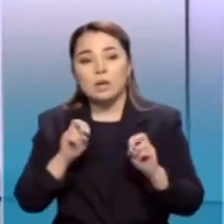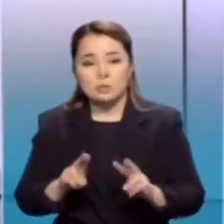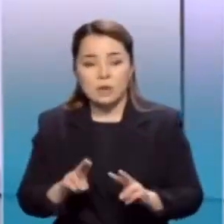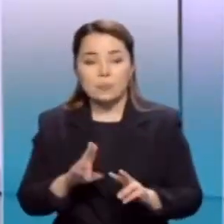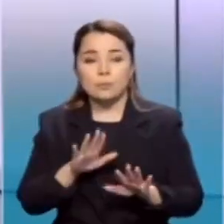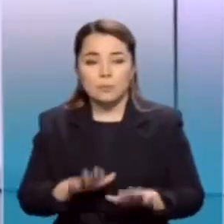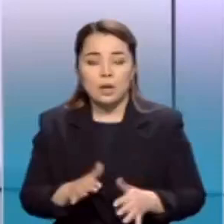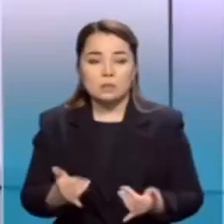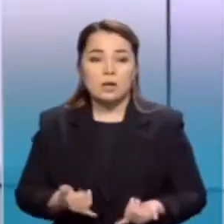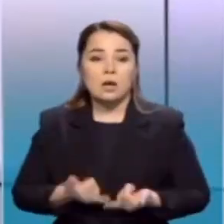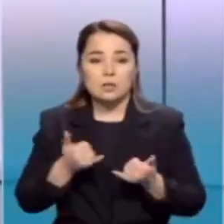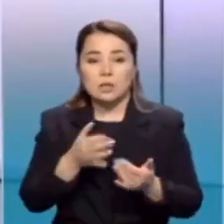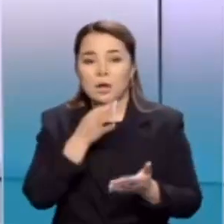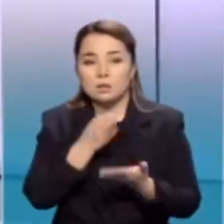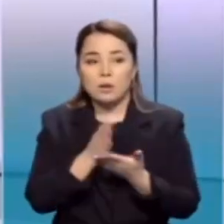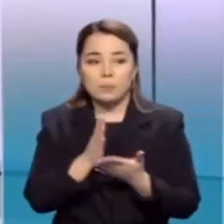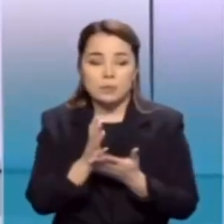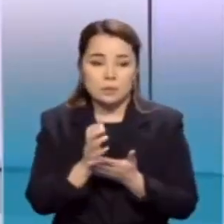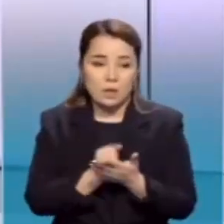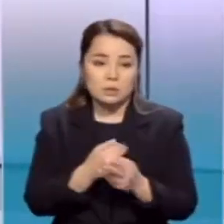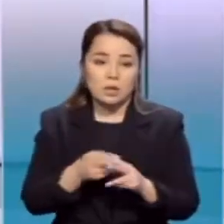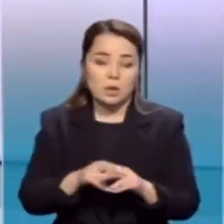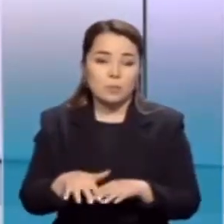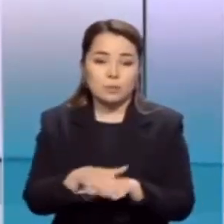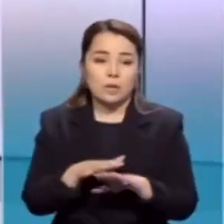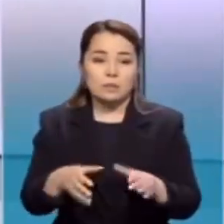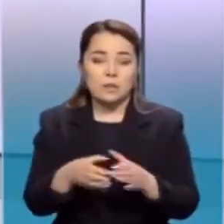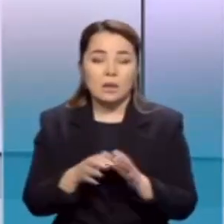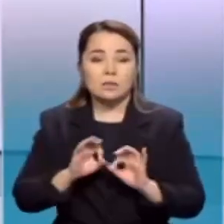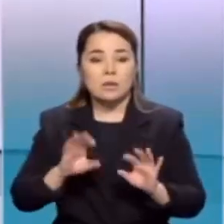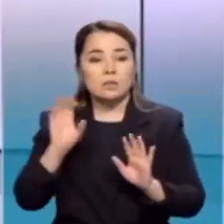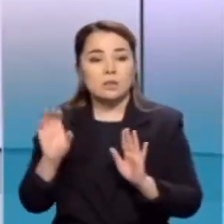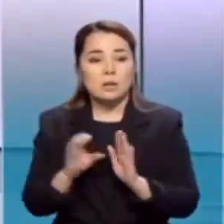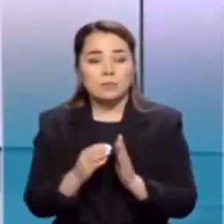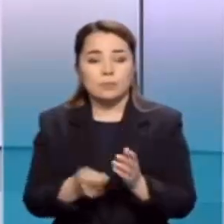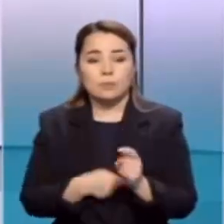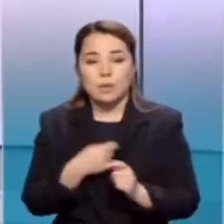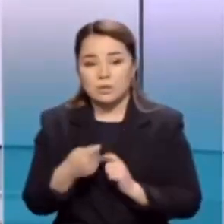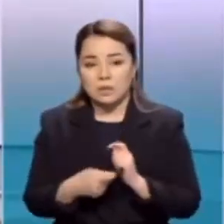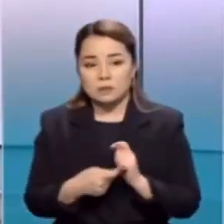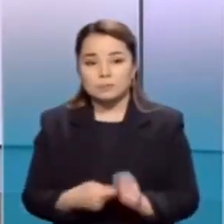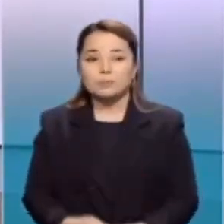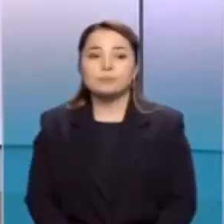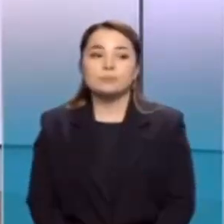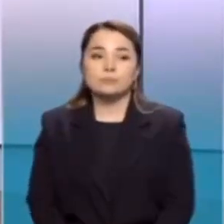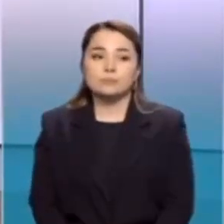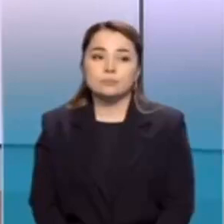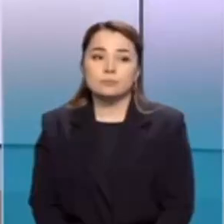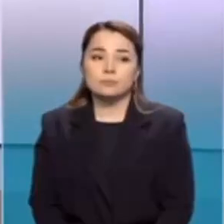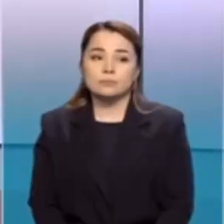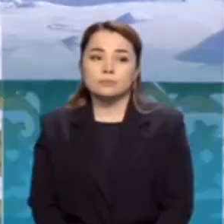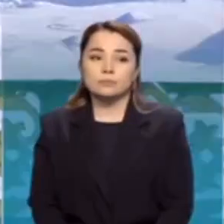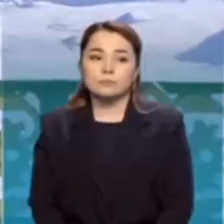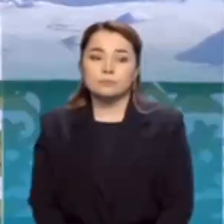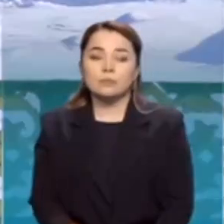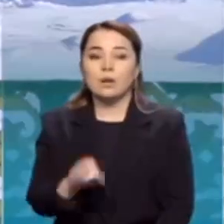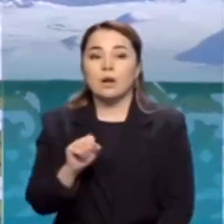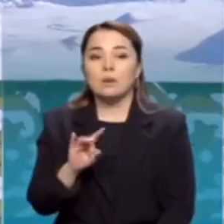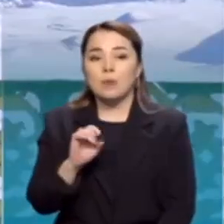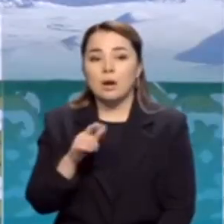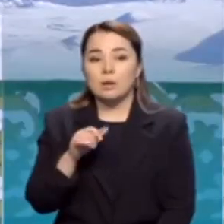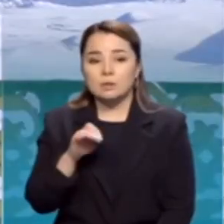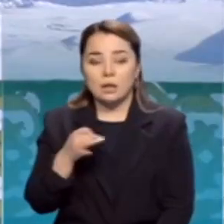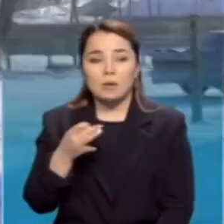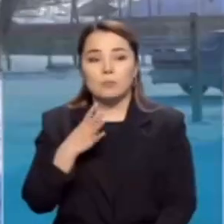өз мәртебесін сақтап қалды. Қайта түлеген өңірден Олжас Керейханның материалы. Тарбагатай төрт